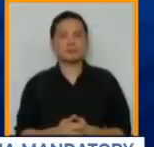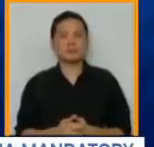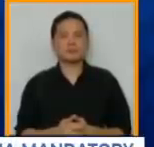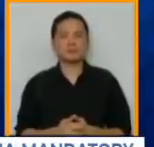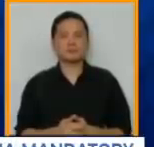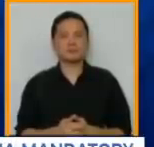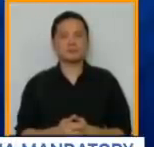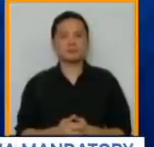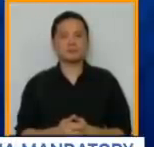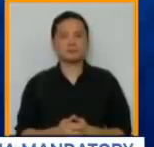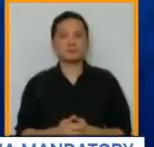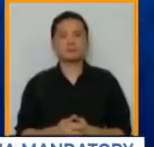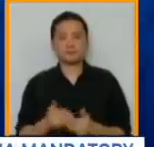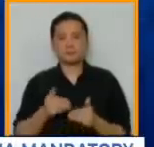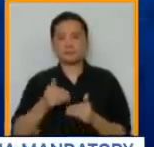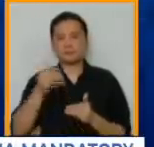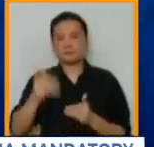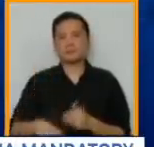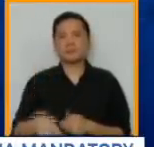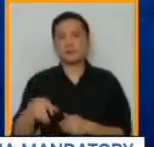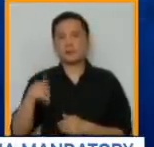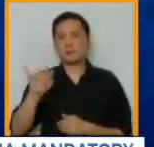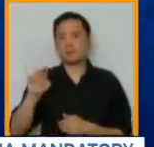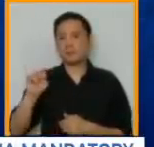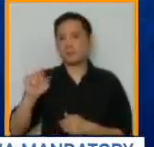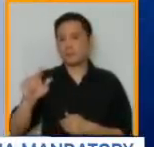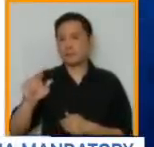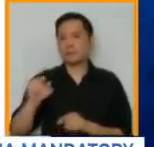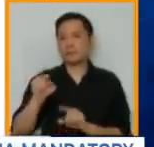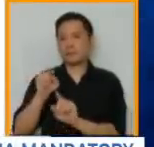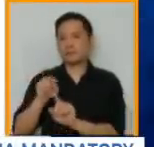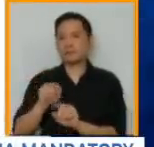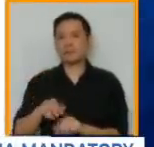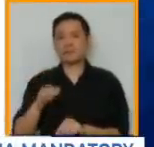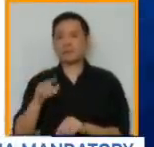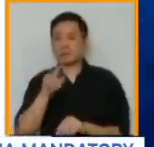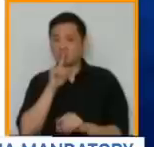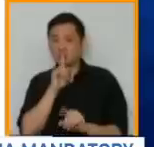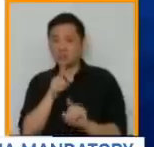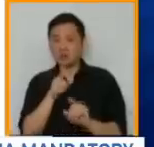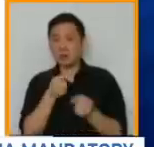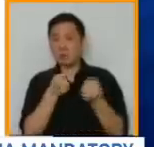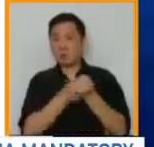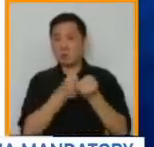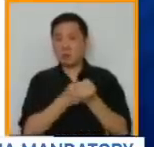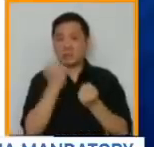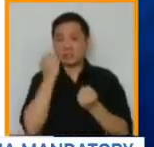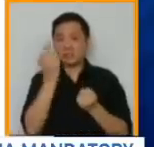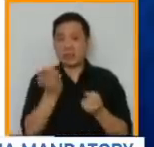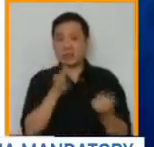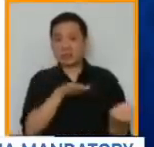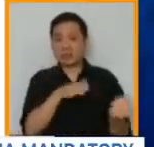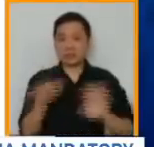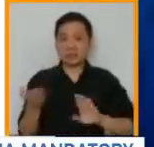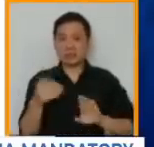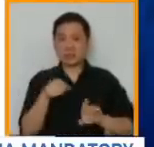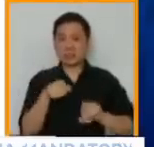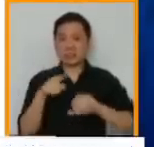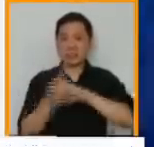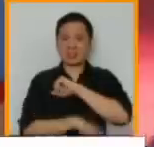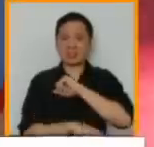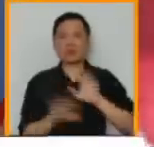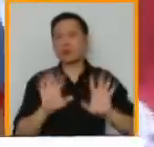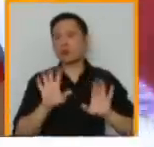Ping Lacson naman, binawi na ang inihain niyang death penalty bill at isinulong ang panghabang buhay ng pagkakakulong sa mga karumal-dumal na